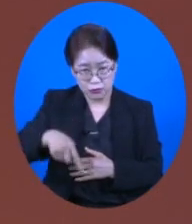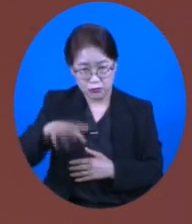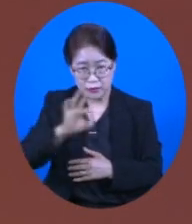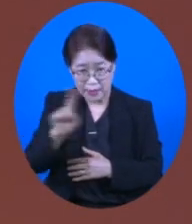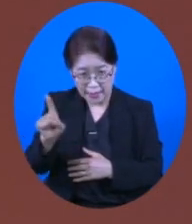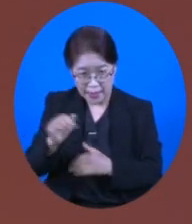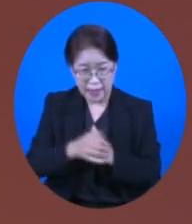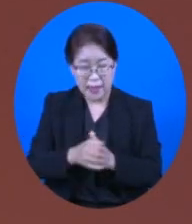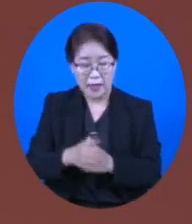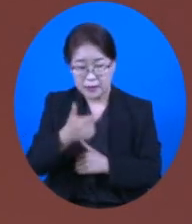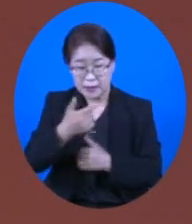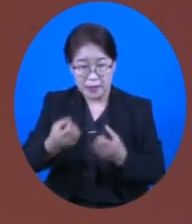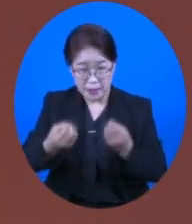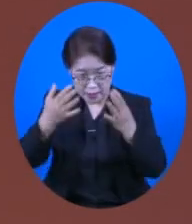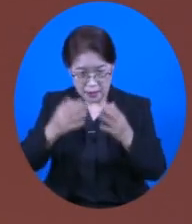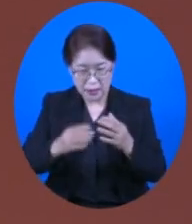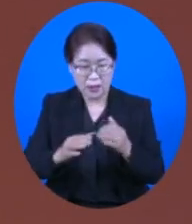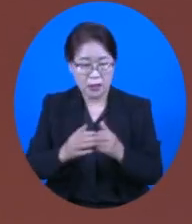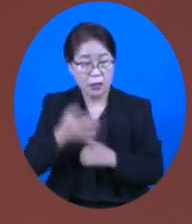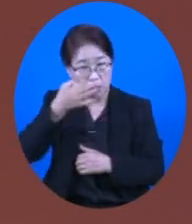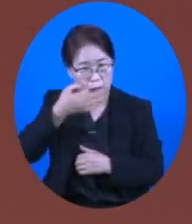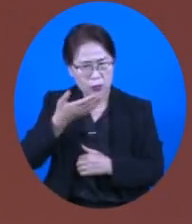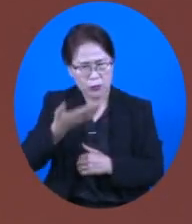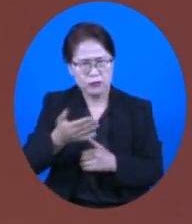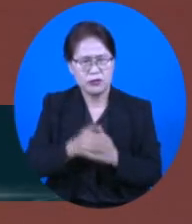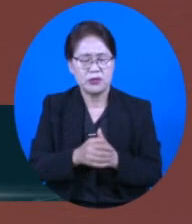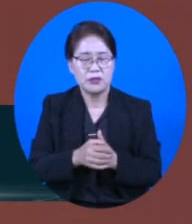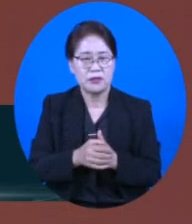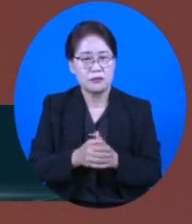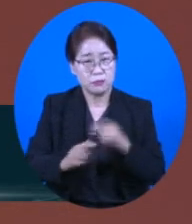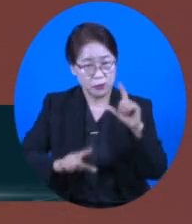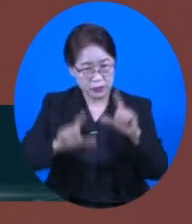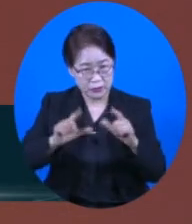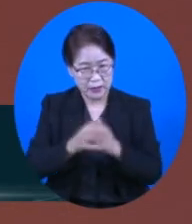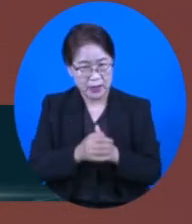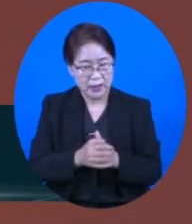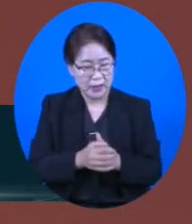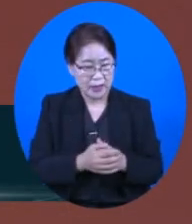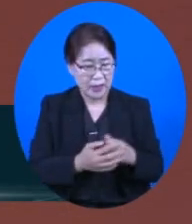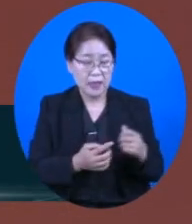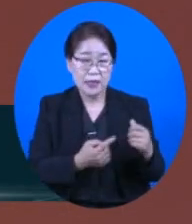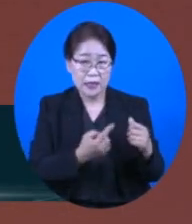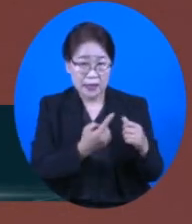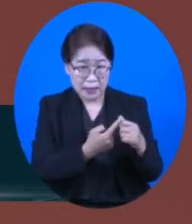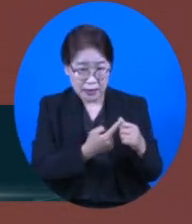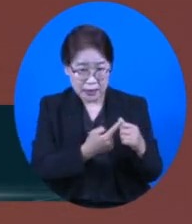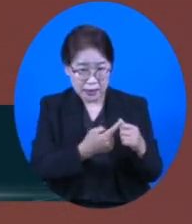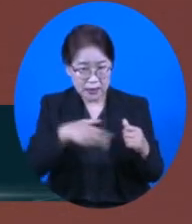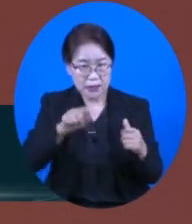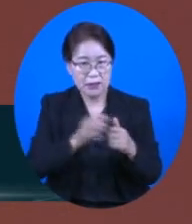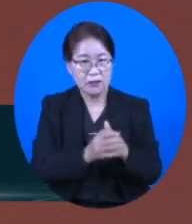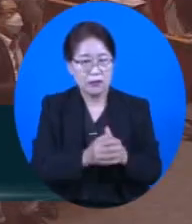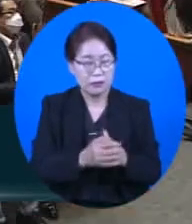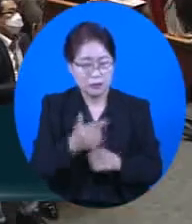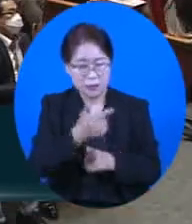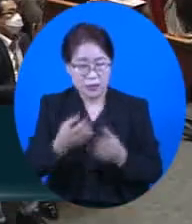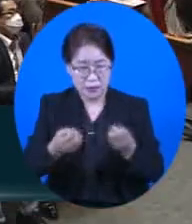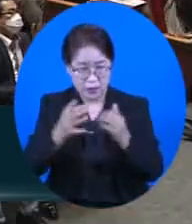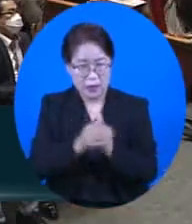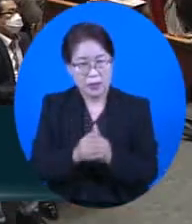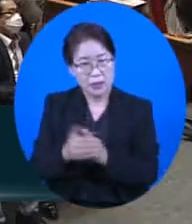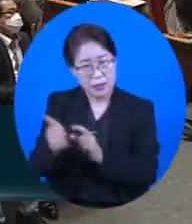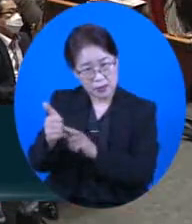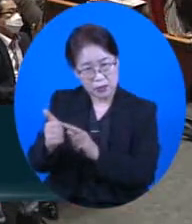보여주신 이 네 번째 환상이 무엇이죠? 우리 1절의 말씀을 함께 보겠습니다. 다 같이요. 대제사장